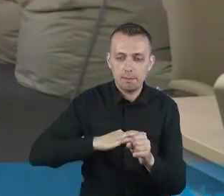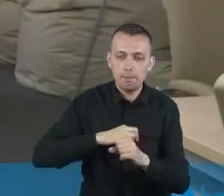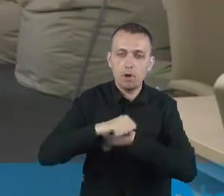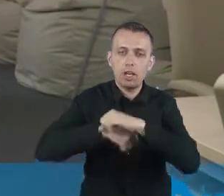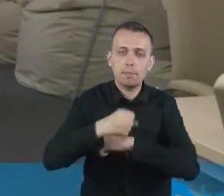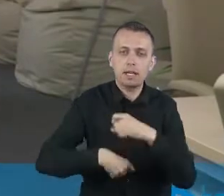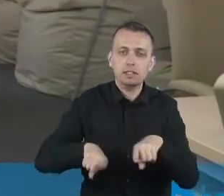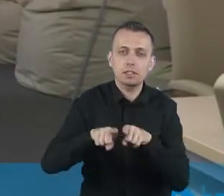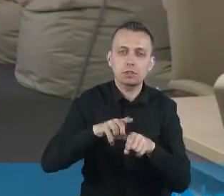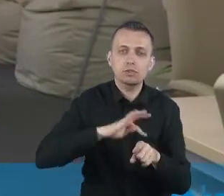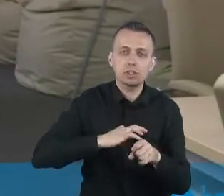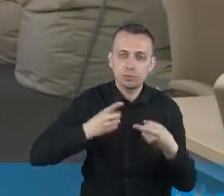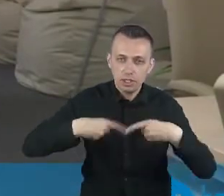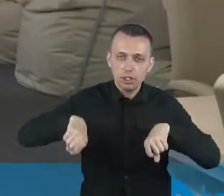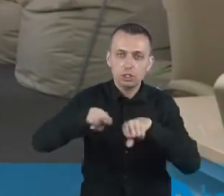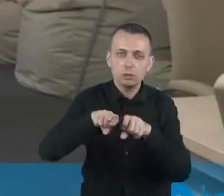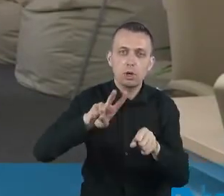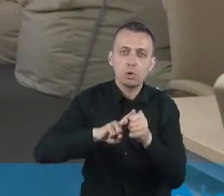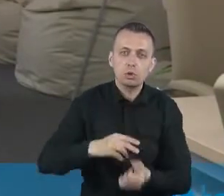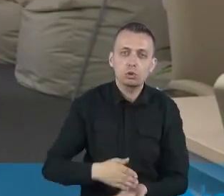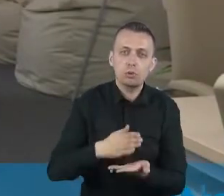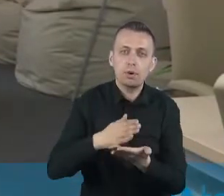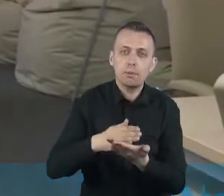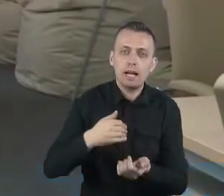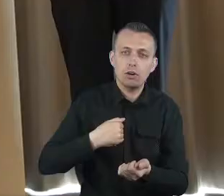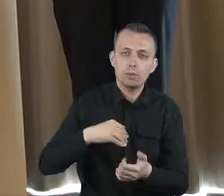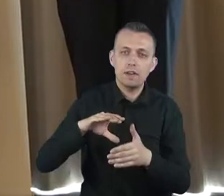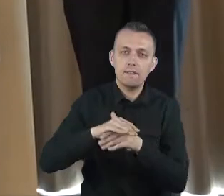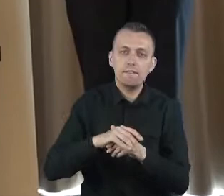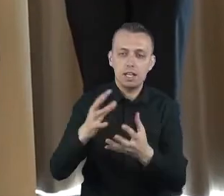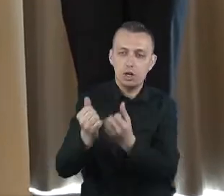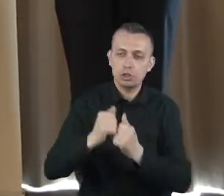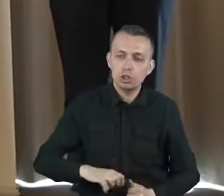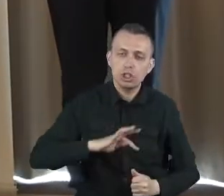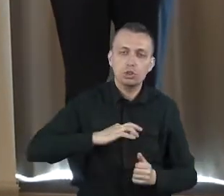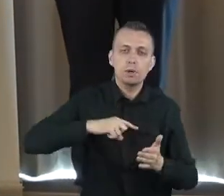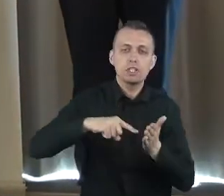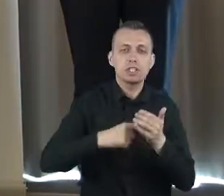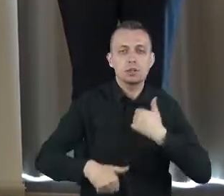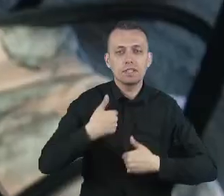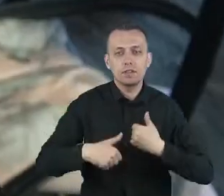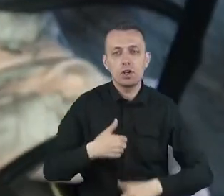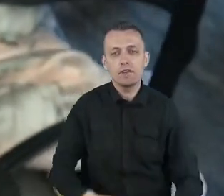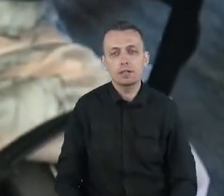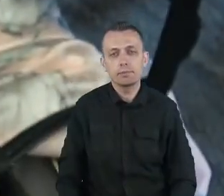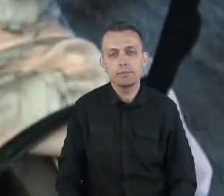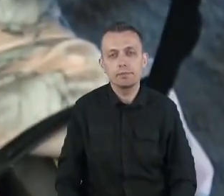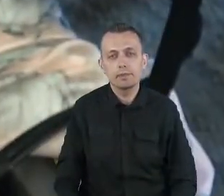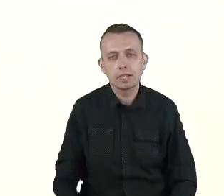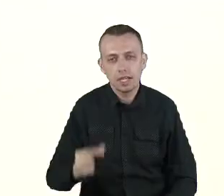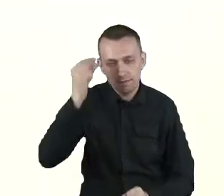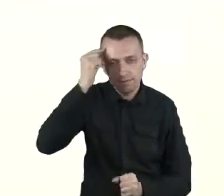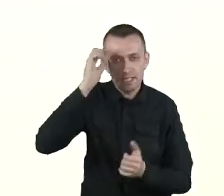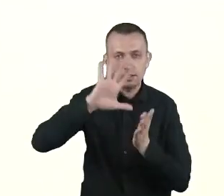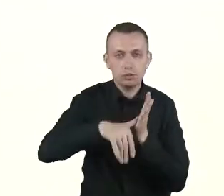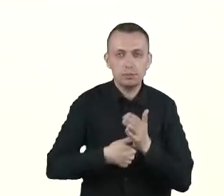mojego zespołu, który wspomagał mnie tutaj w osiąganiu moich celów zawodowych. Dla Wiadomości Dnia Paweł Albiniak.